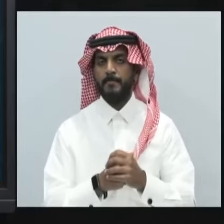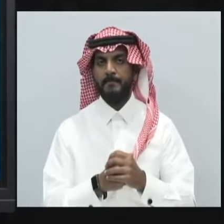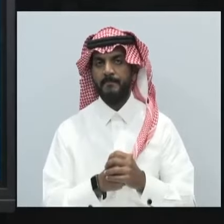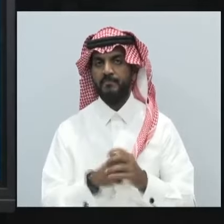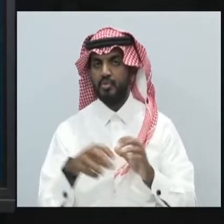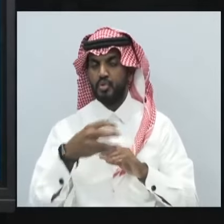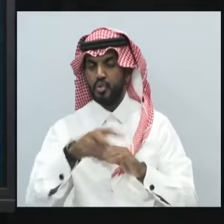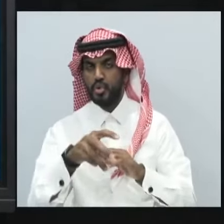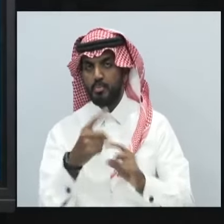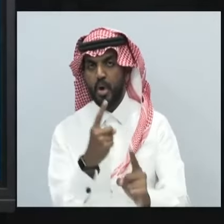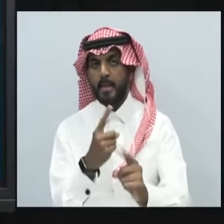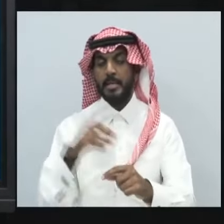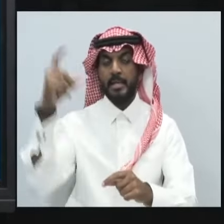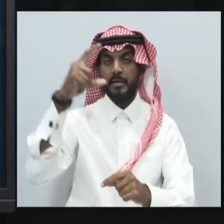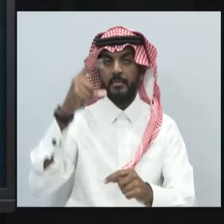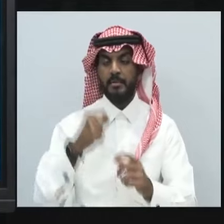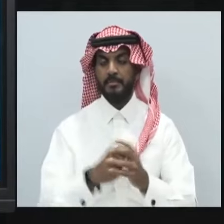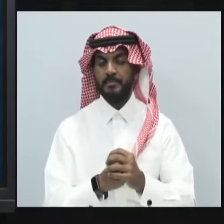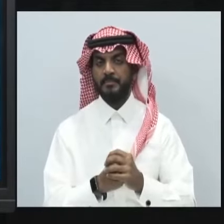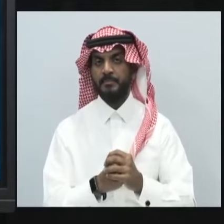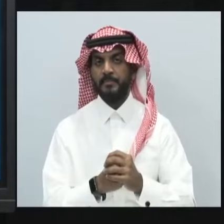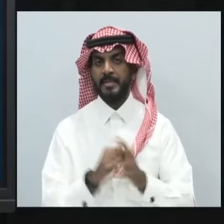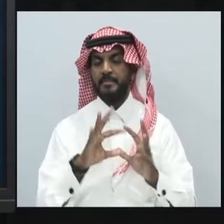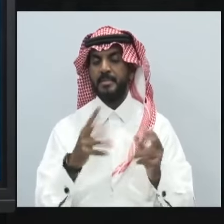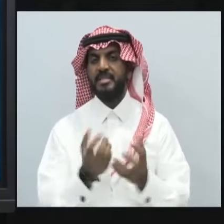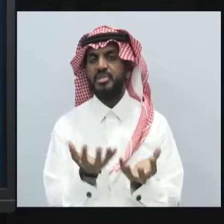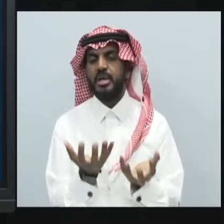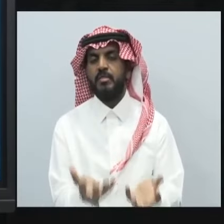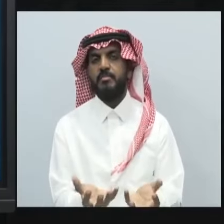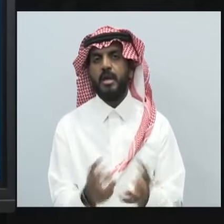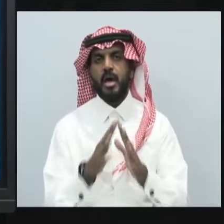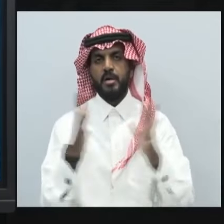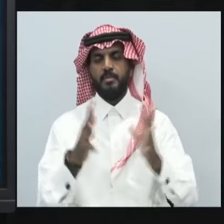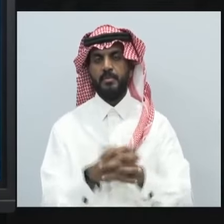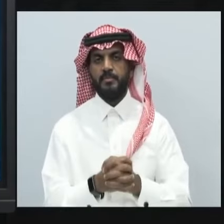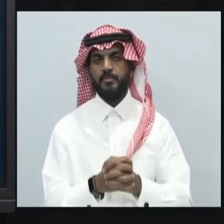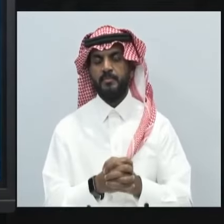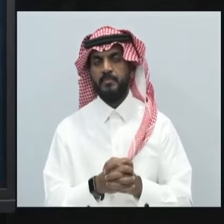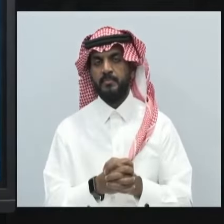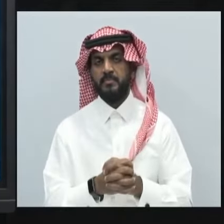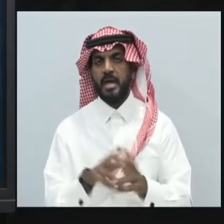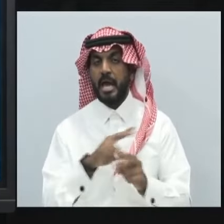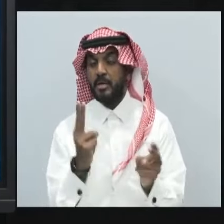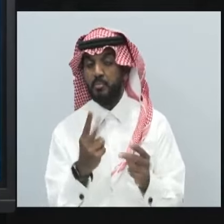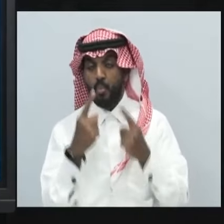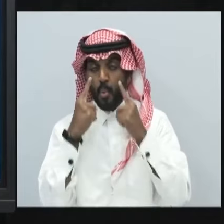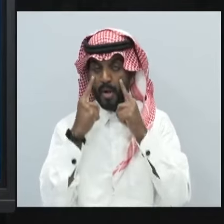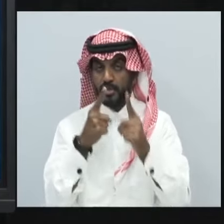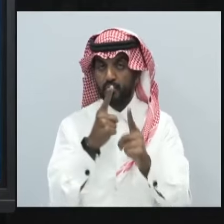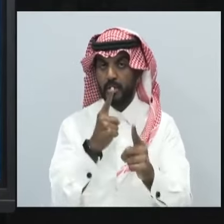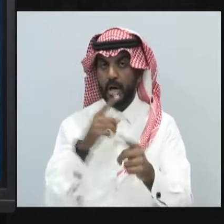الجزء المقابل للقمر تكون كميه الجاذبيه اكبر بينما في الجزء الغير مواجهه لذلك القمر